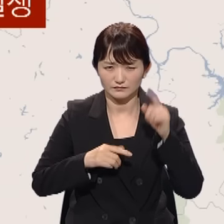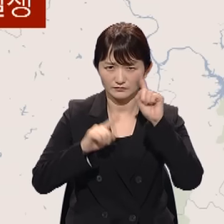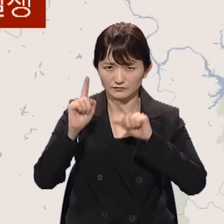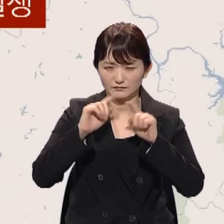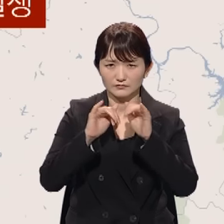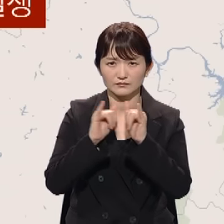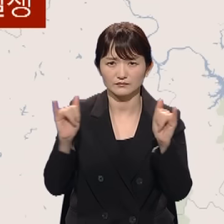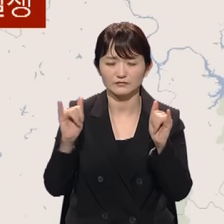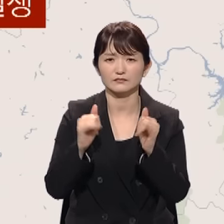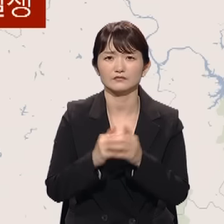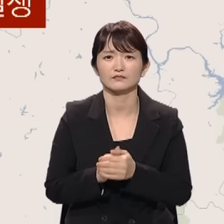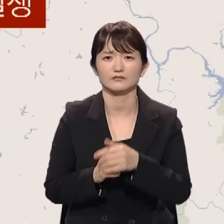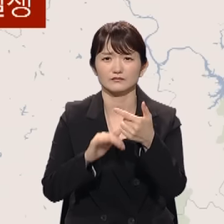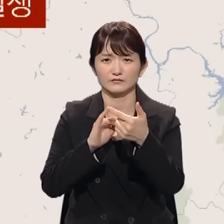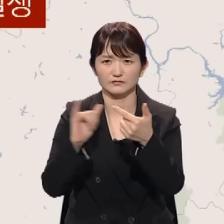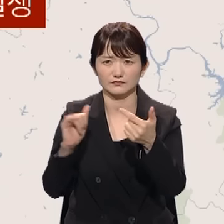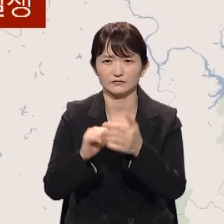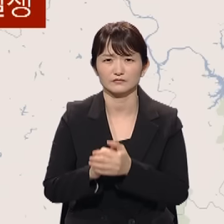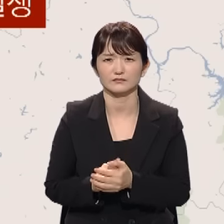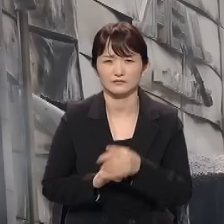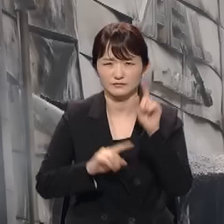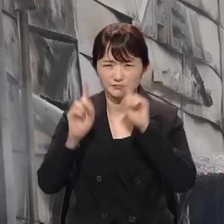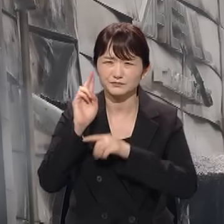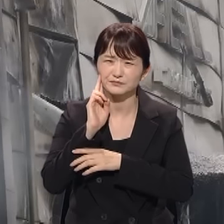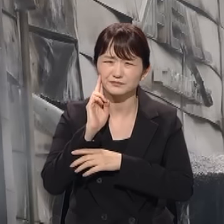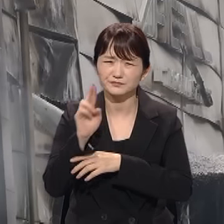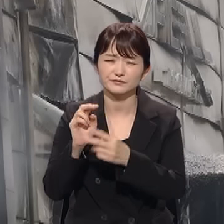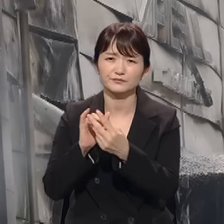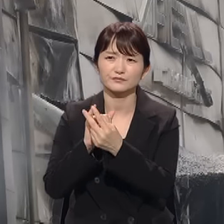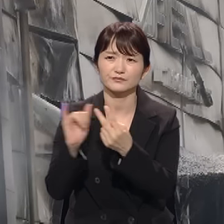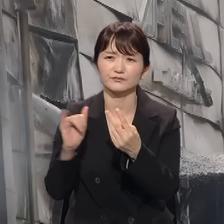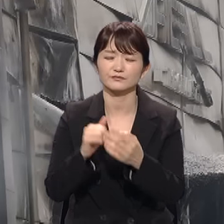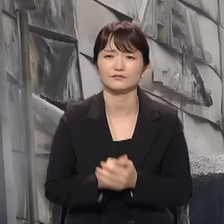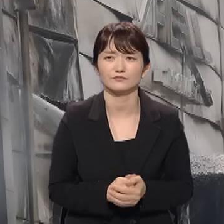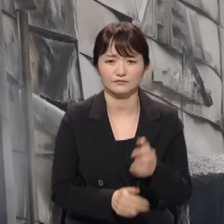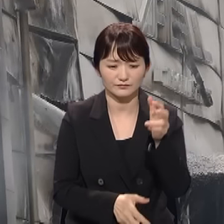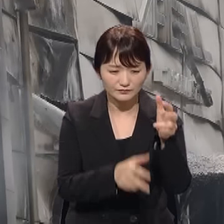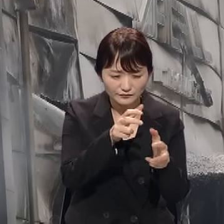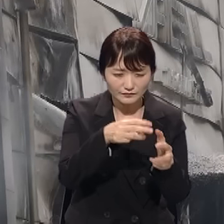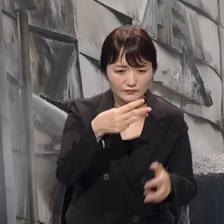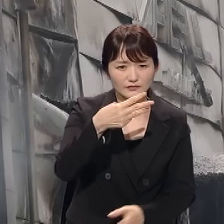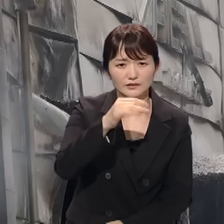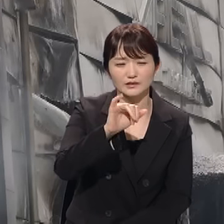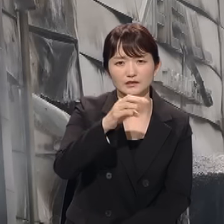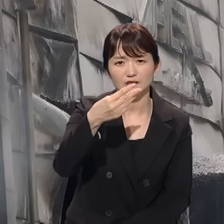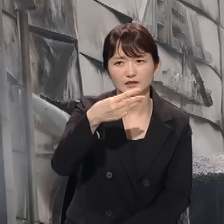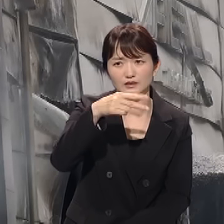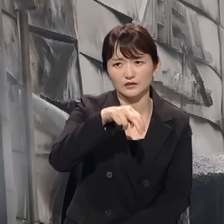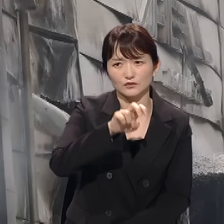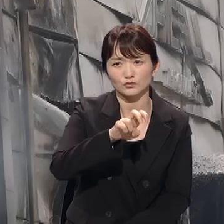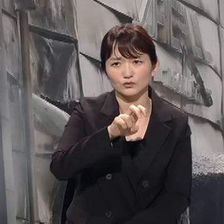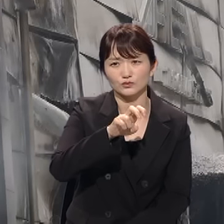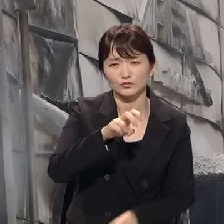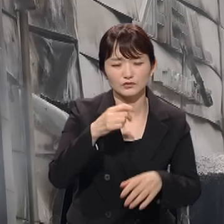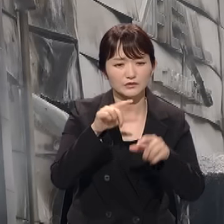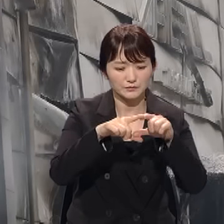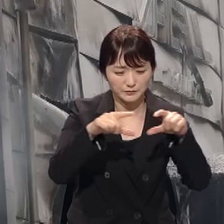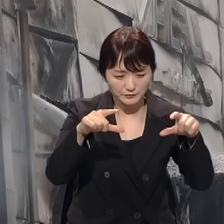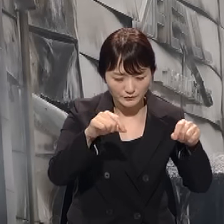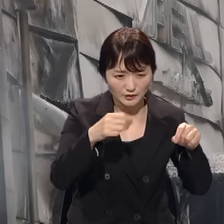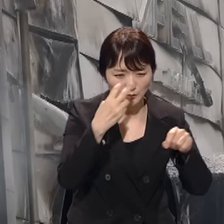나면서 거대한 화염과 검은 연기가 연달아서 뿜어져 나왔는데요. 공장은 주로 리튬 배터리를 제조하고 보관해온 걸로